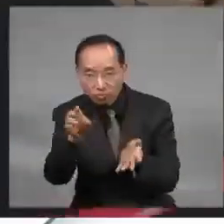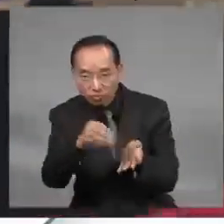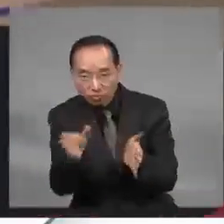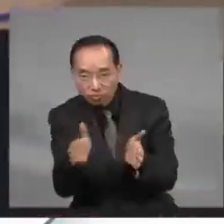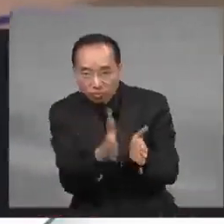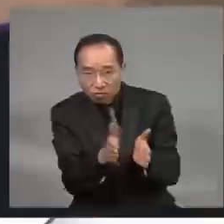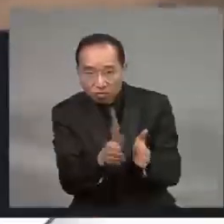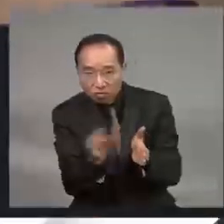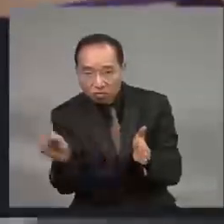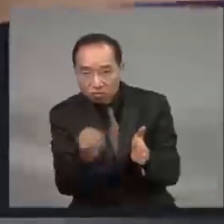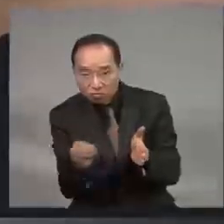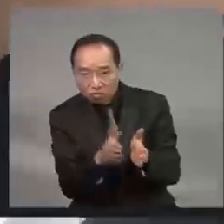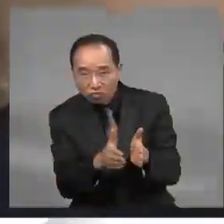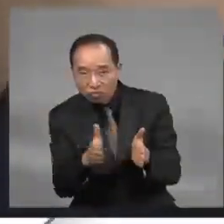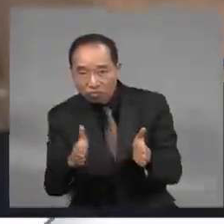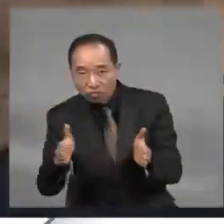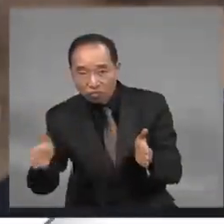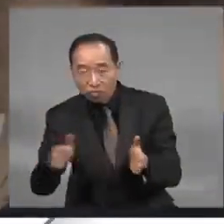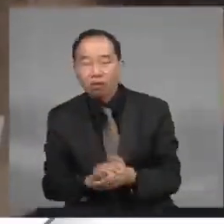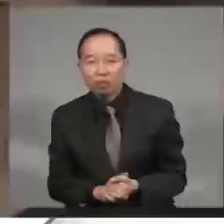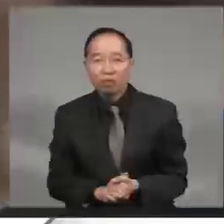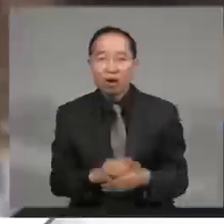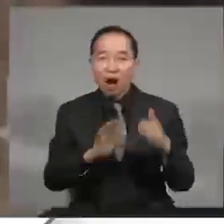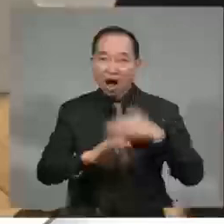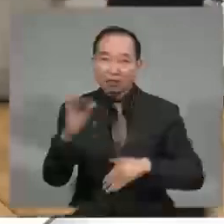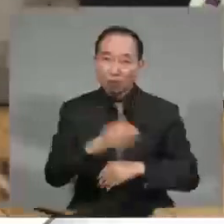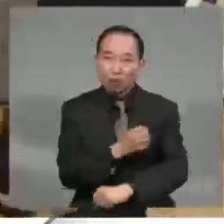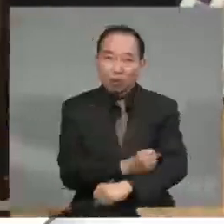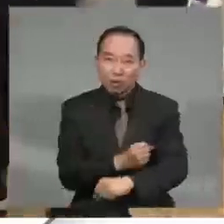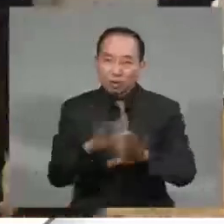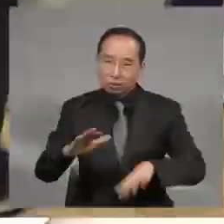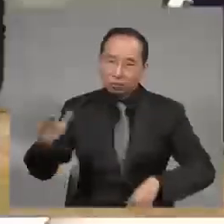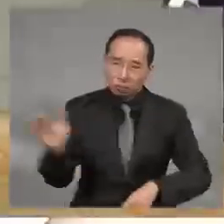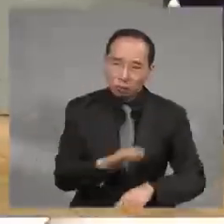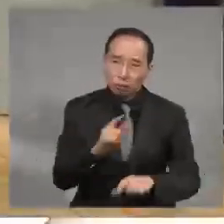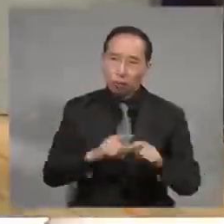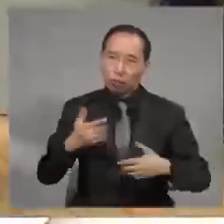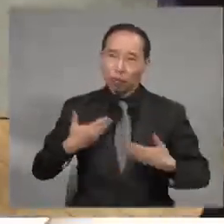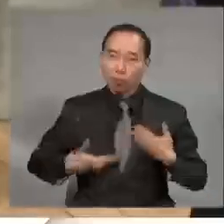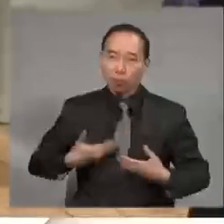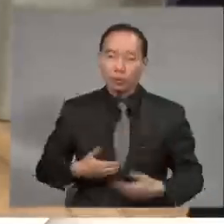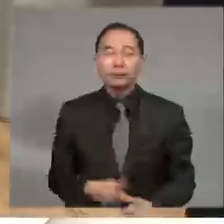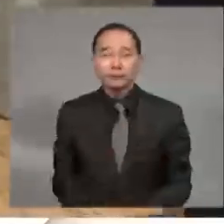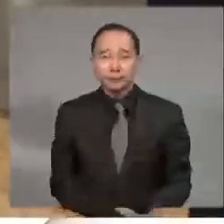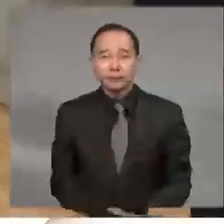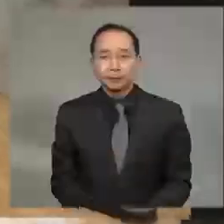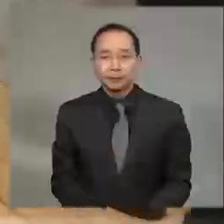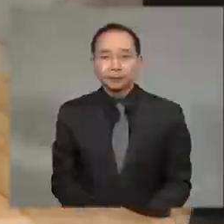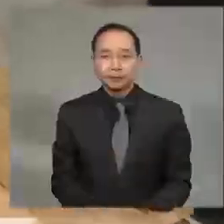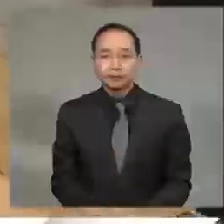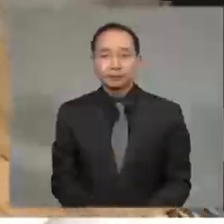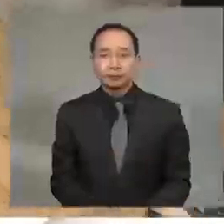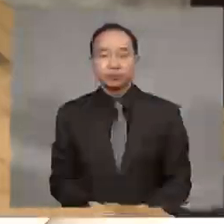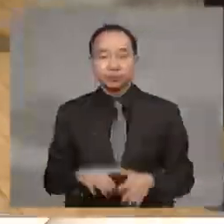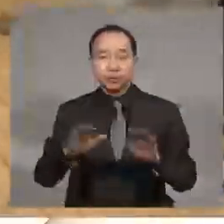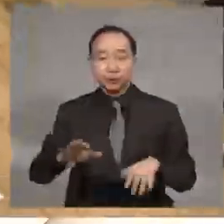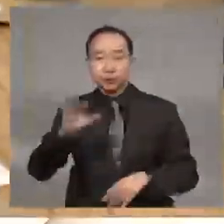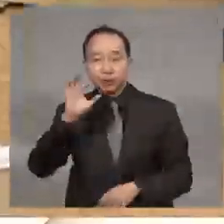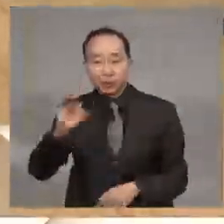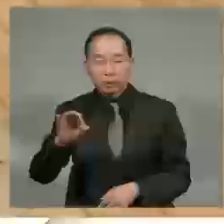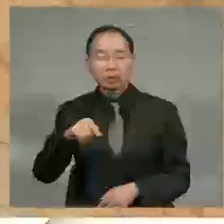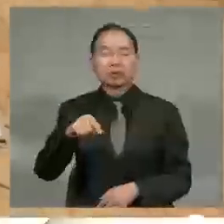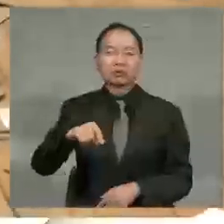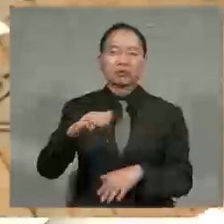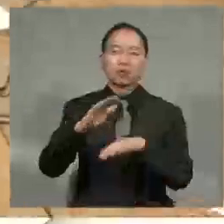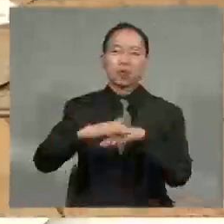그렇군요. 야, 이른 아침부터 수고 많으신데 지금부터 어떻게 보면 더 손이 바빠지시겠어요. 자, 지금 이제 화면은 또 이제